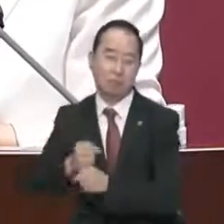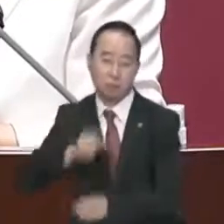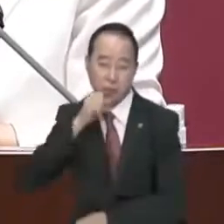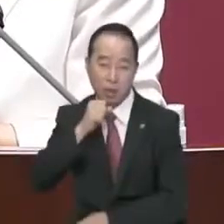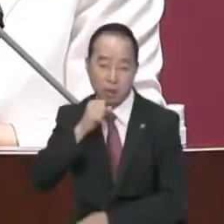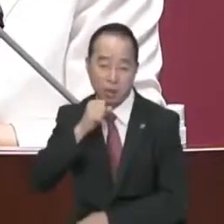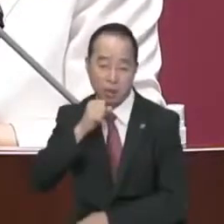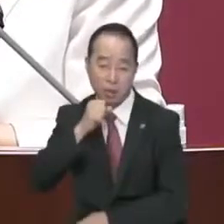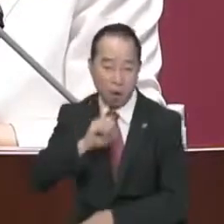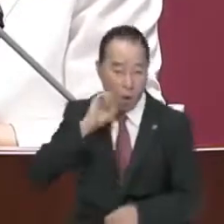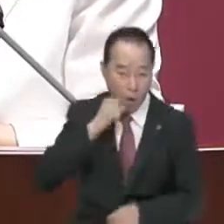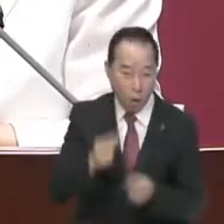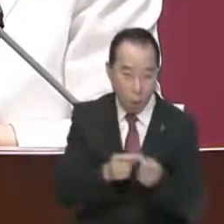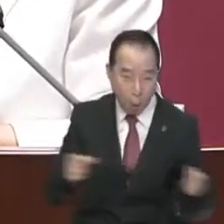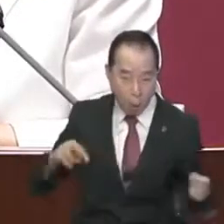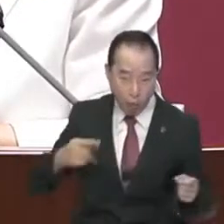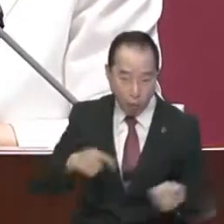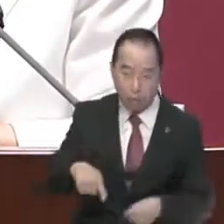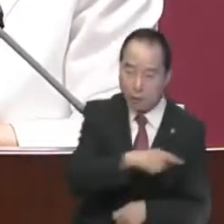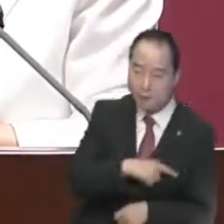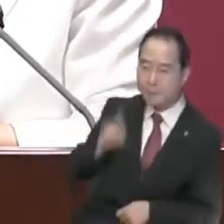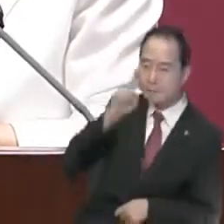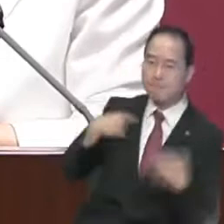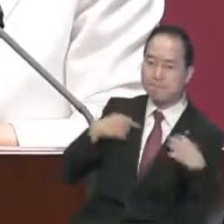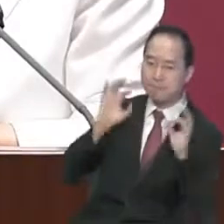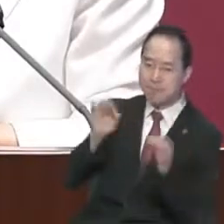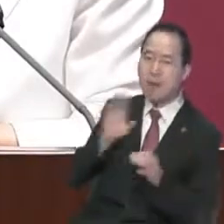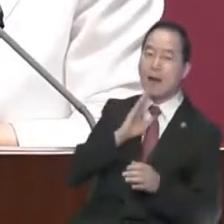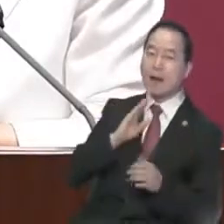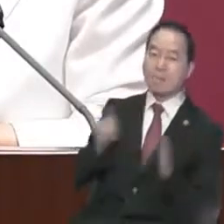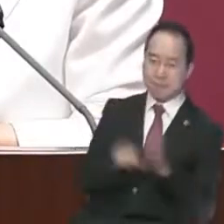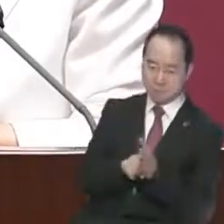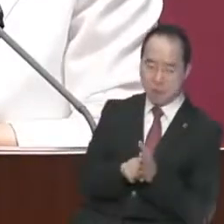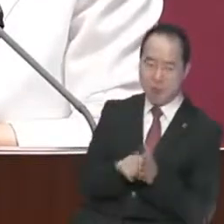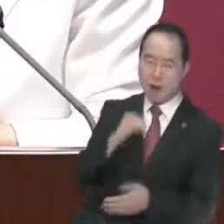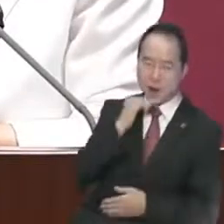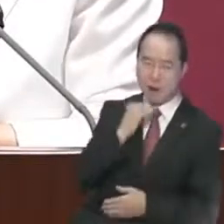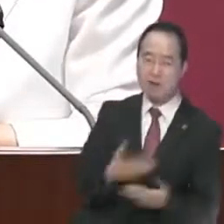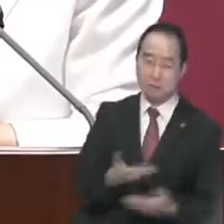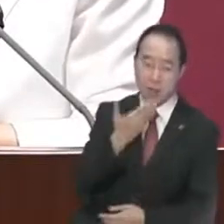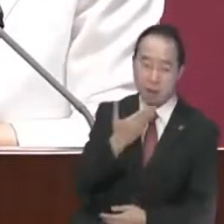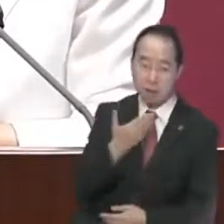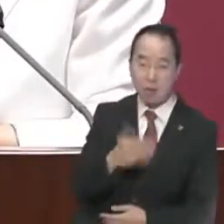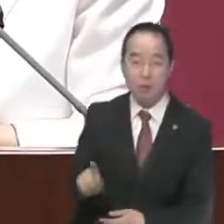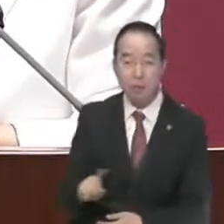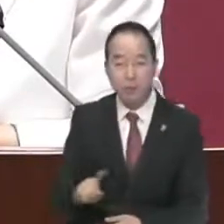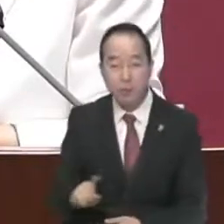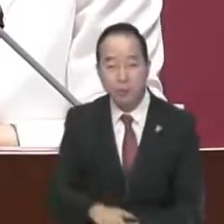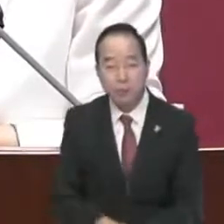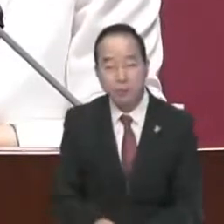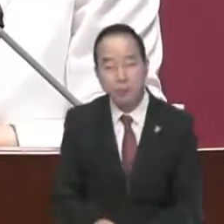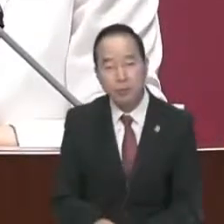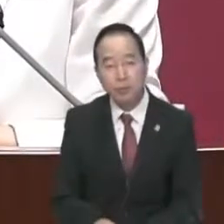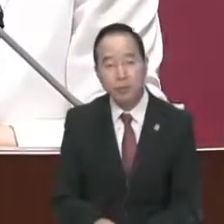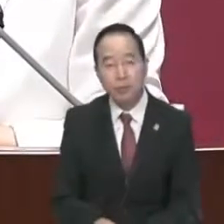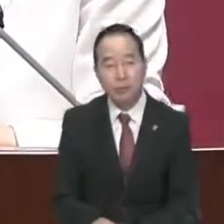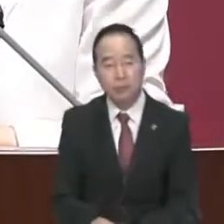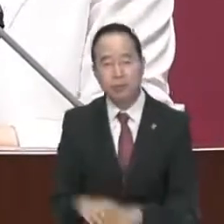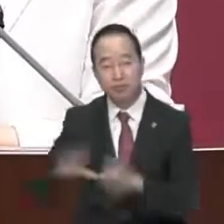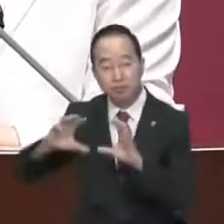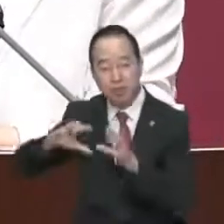믿고 위기를 이겨낼 준비를 할 수 있을 것 같습니다. 정부에서 이 부분을 적극 검토해 주시겠습니까? 그런데요. 국가